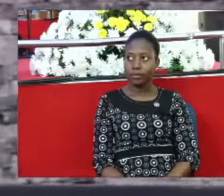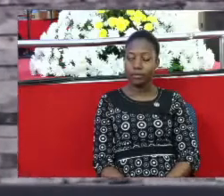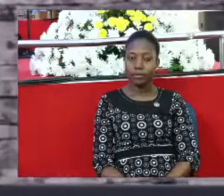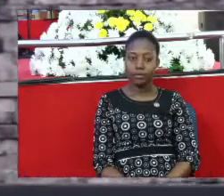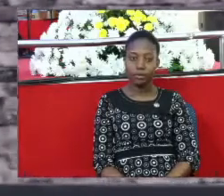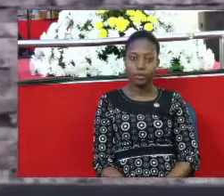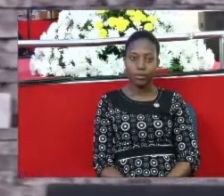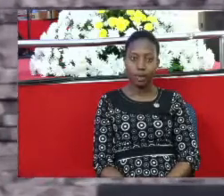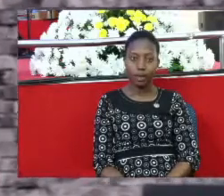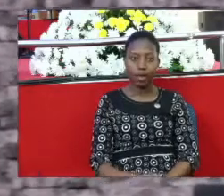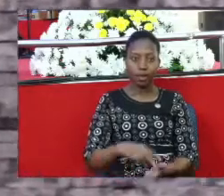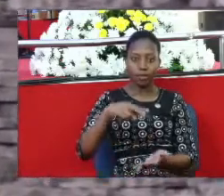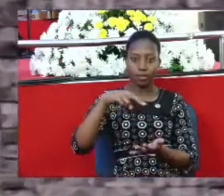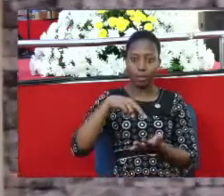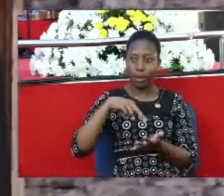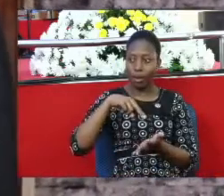Hebu simama mwashi.